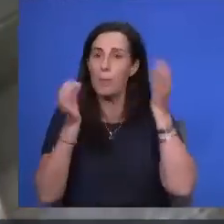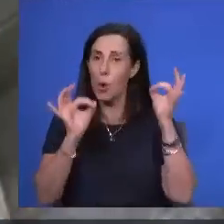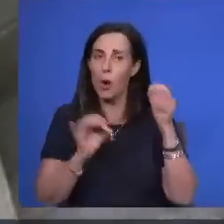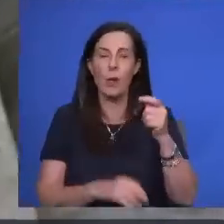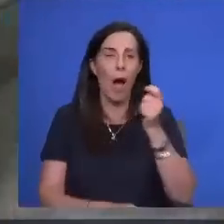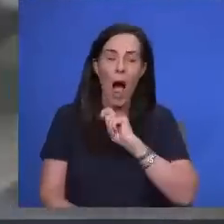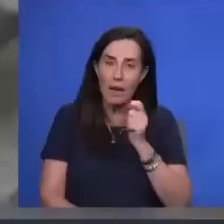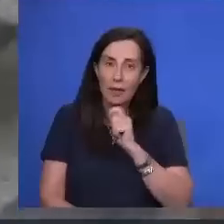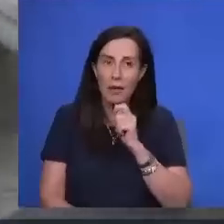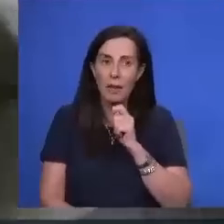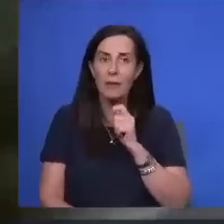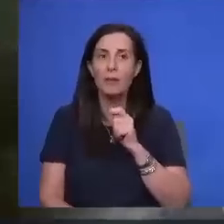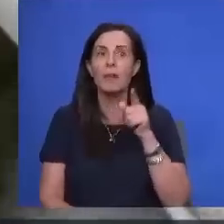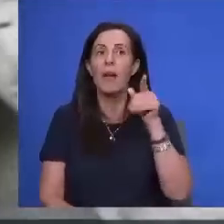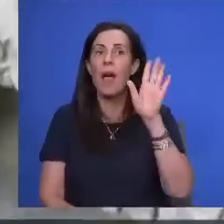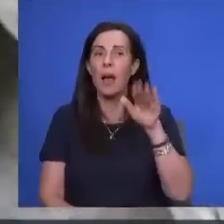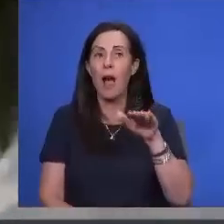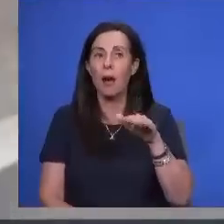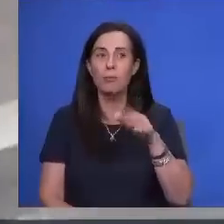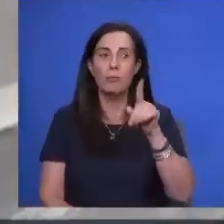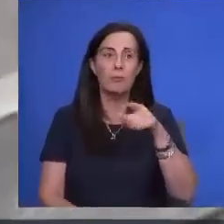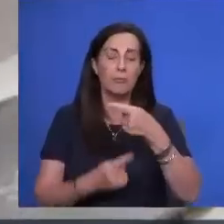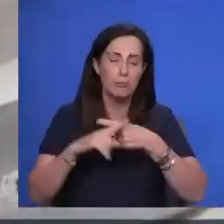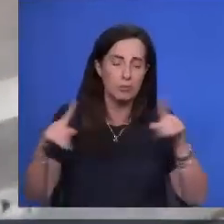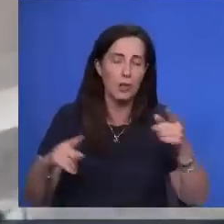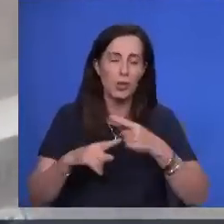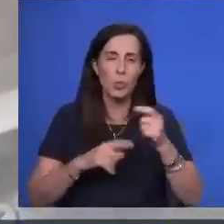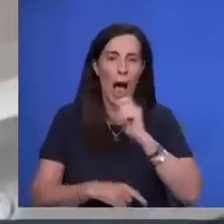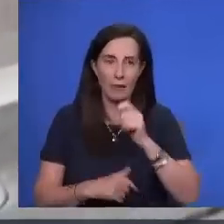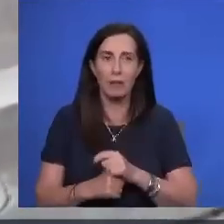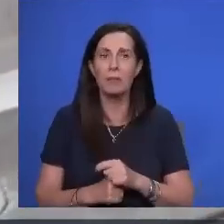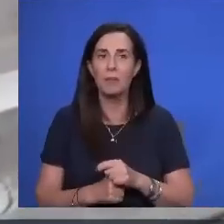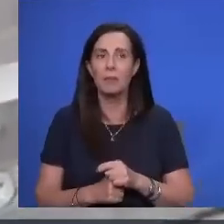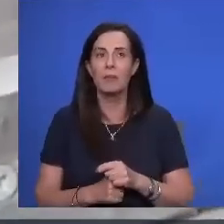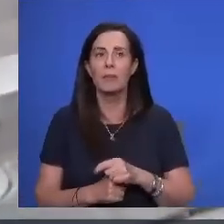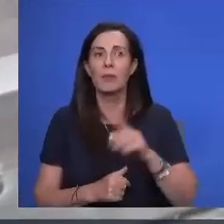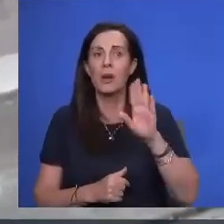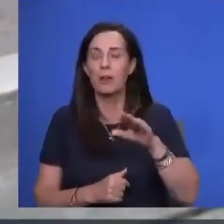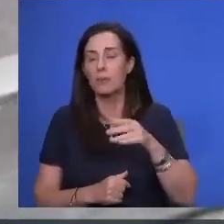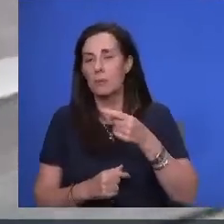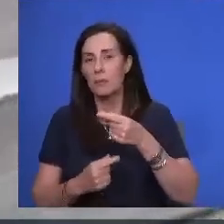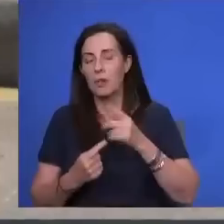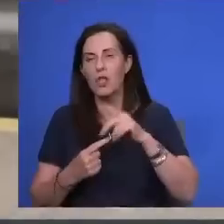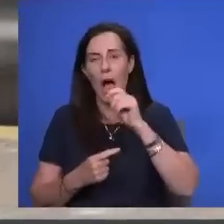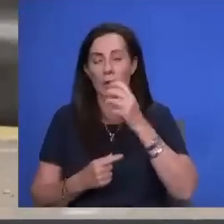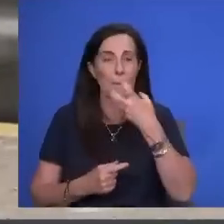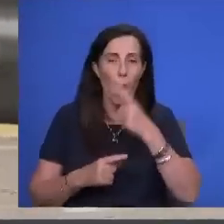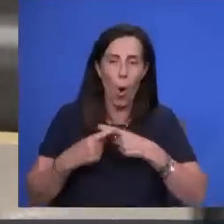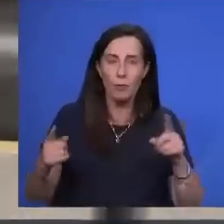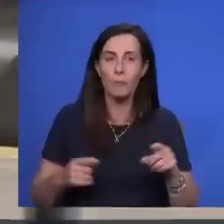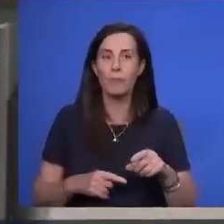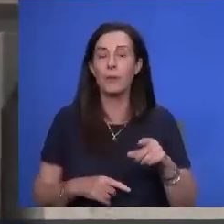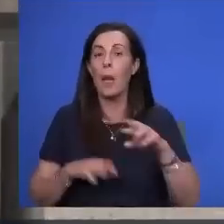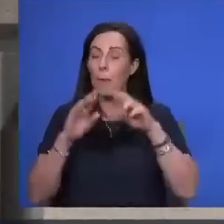ארטיקים, לאריות את ארטי סטייק, לדובים יש ארטי דג, לחותמנים ולקופים יש ארטי פרי. ברשות